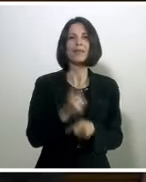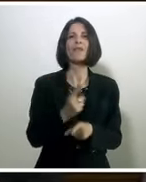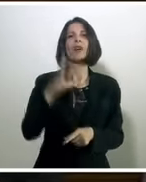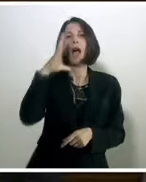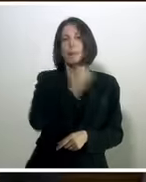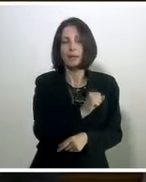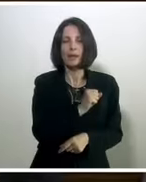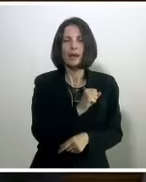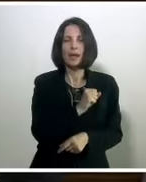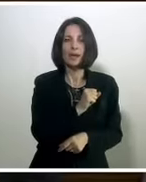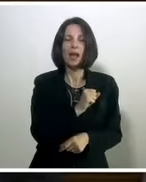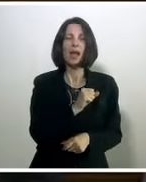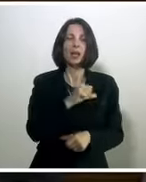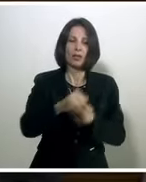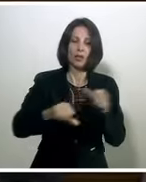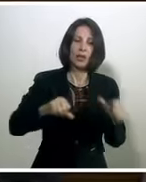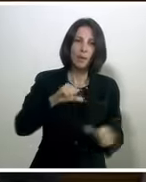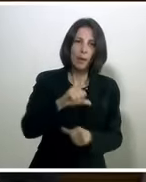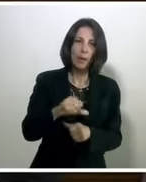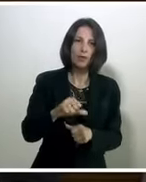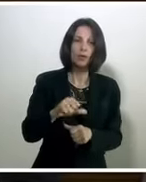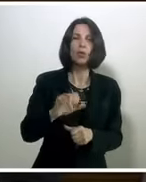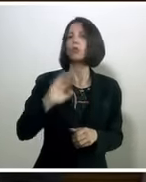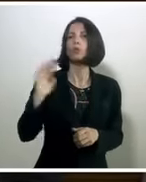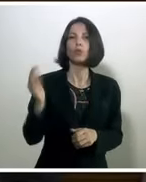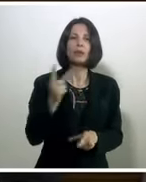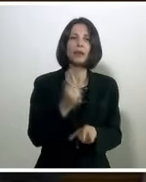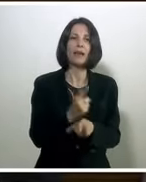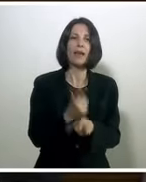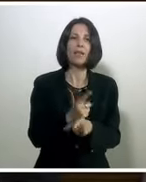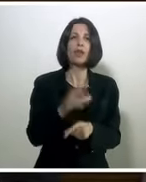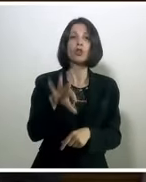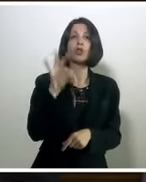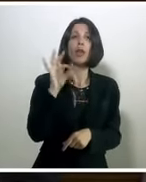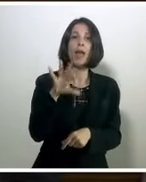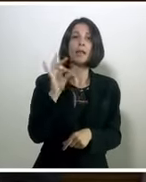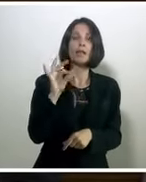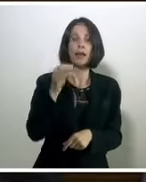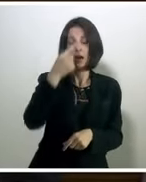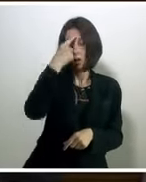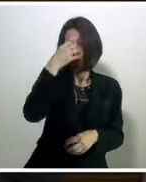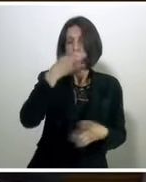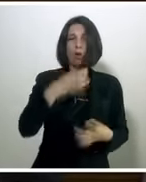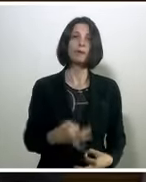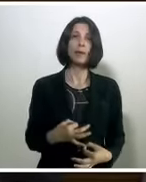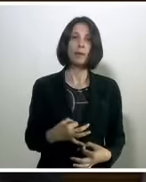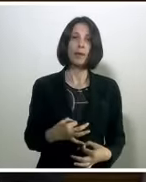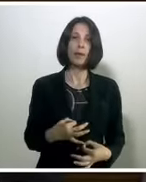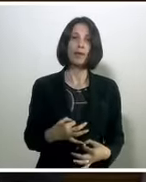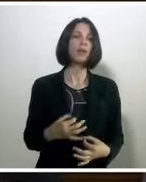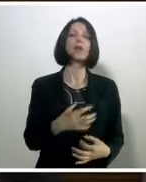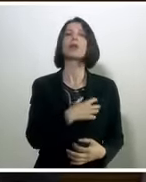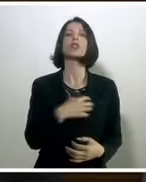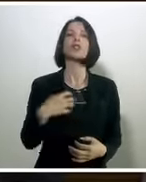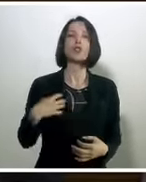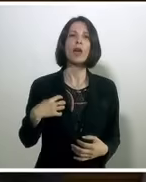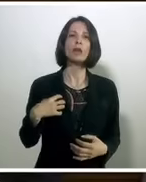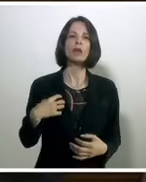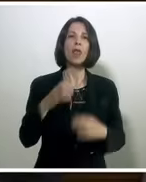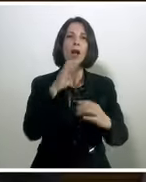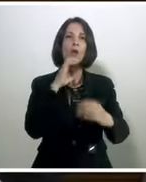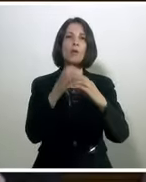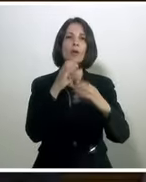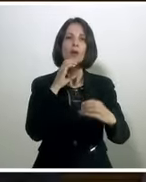fare in modo che tutti Compiano scelte in completa consapevolezza anche nel mondo delle scienze la comunicazione deve avere un nuovo